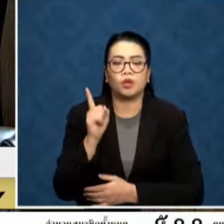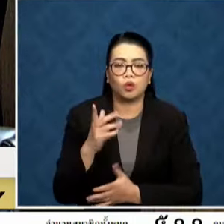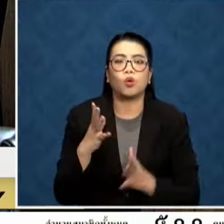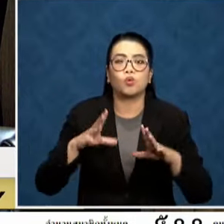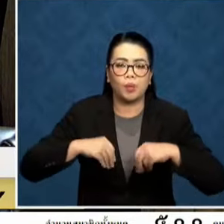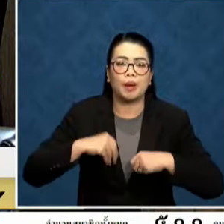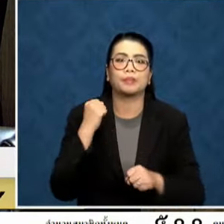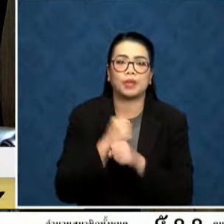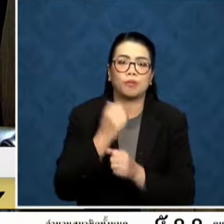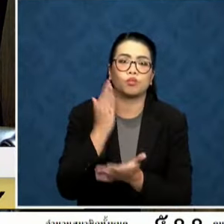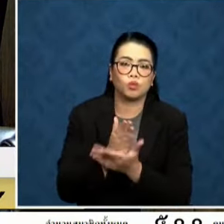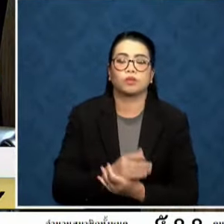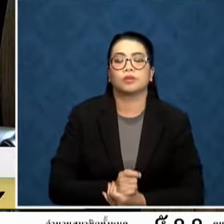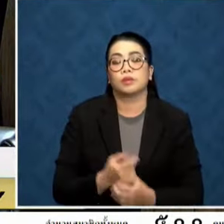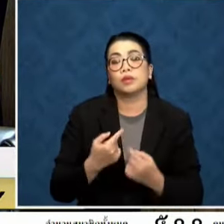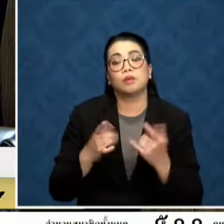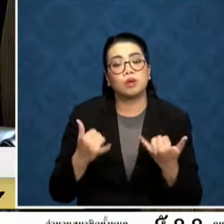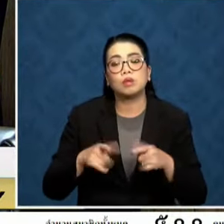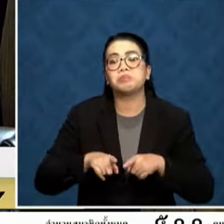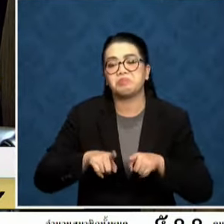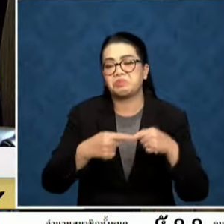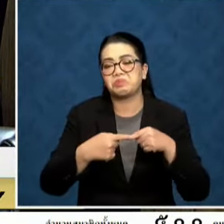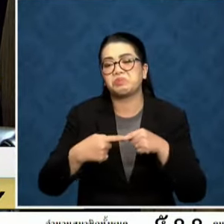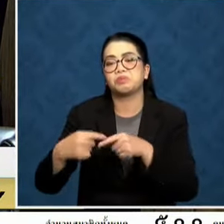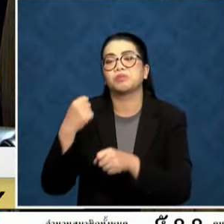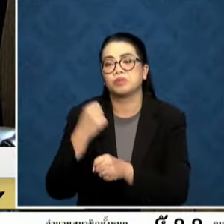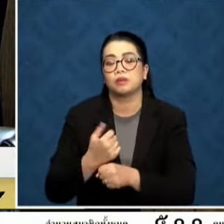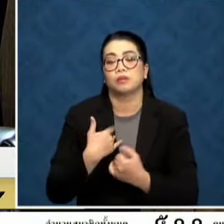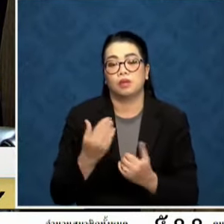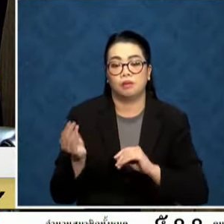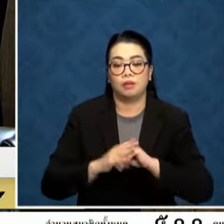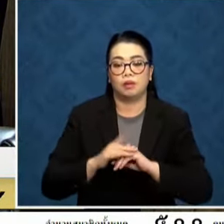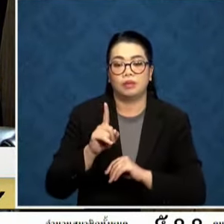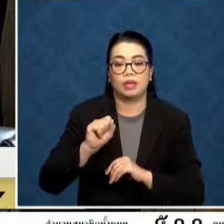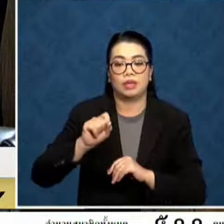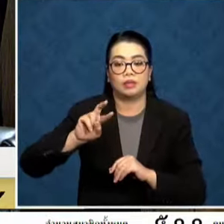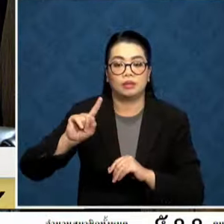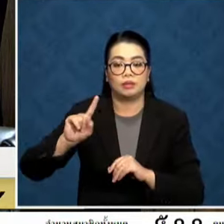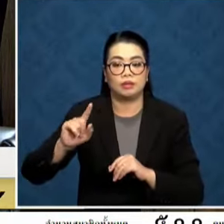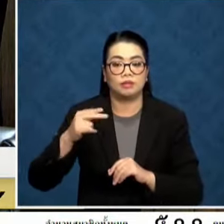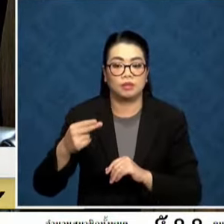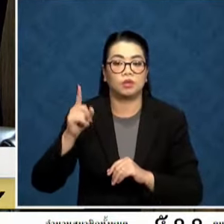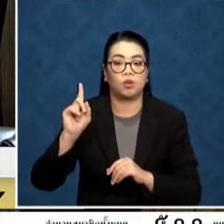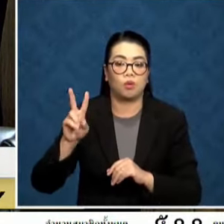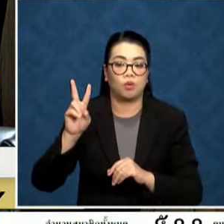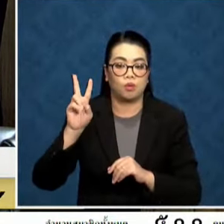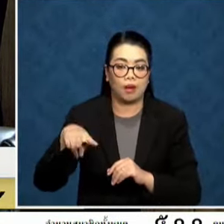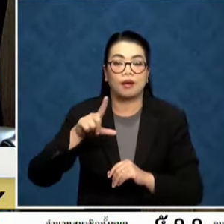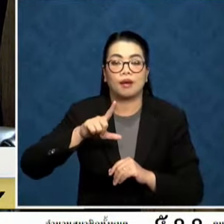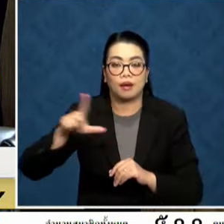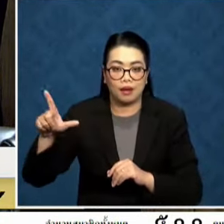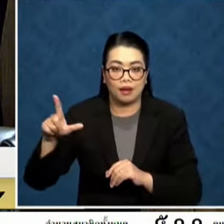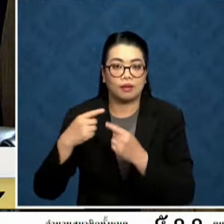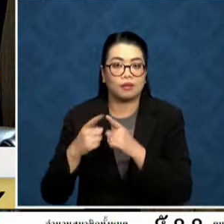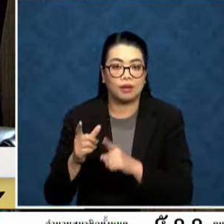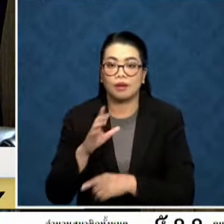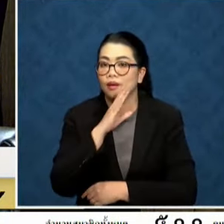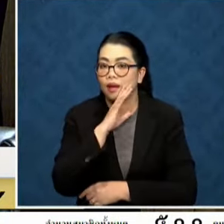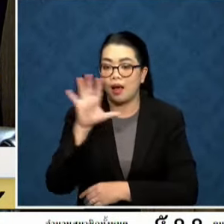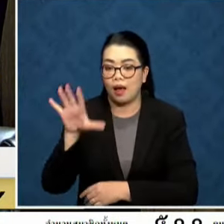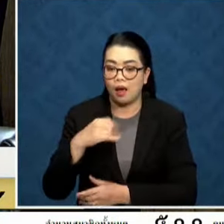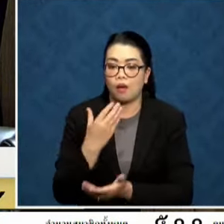ไปกู้ในงบของปี 67เพิ่มอีก 10,000เอ่อ 11,000ล้านบาทเนี่ยแต่ว่าถ้าเอา